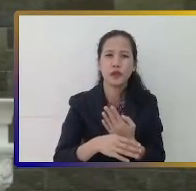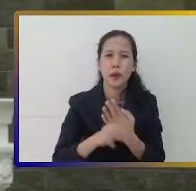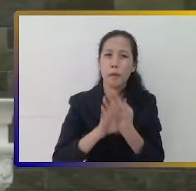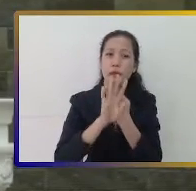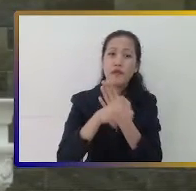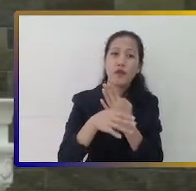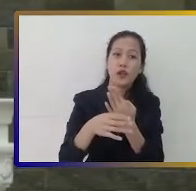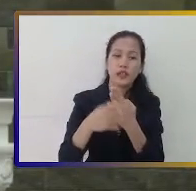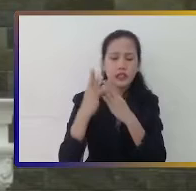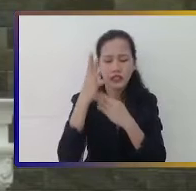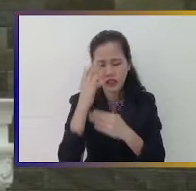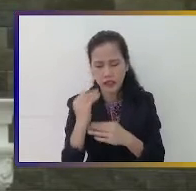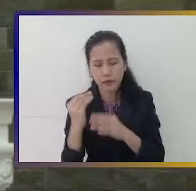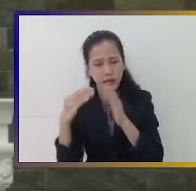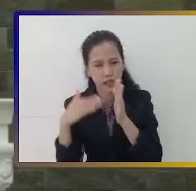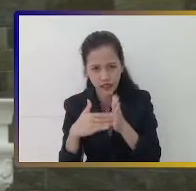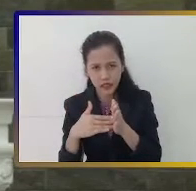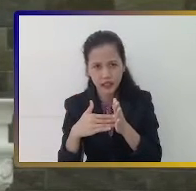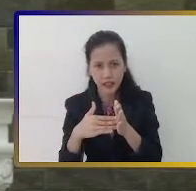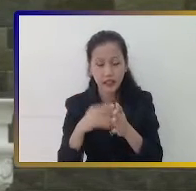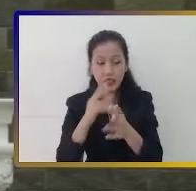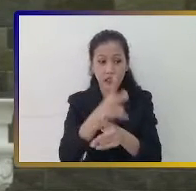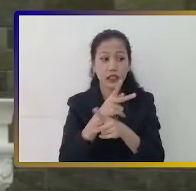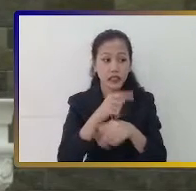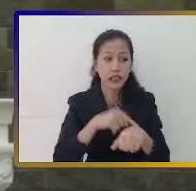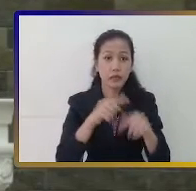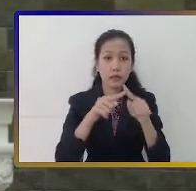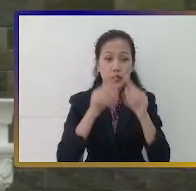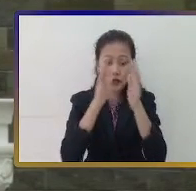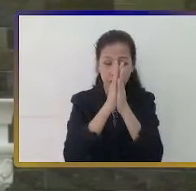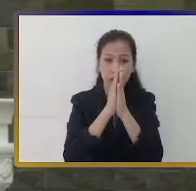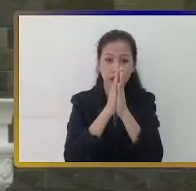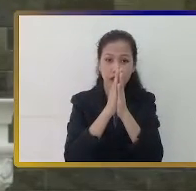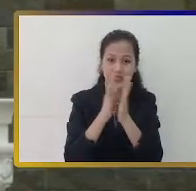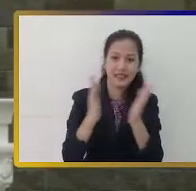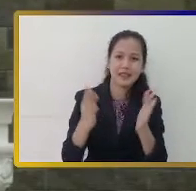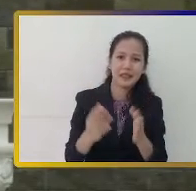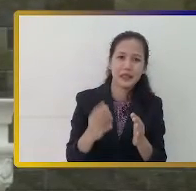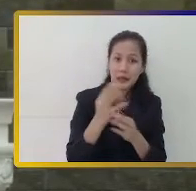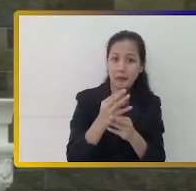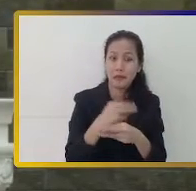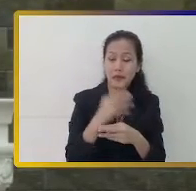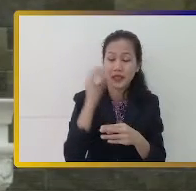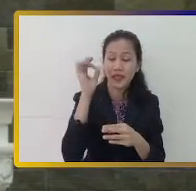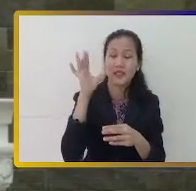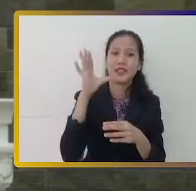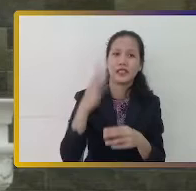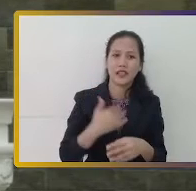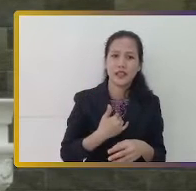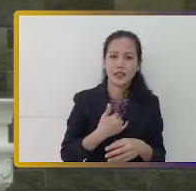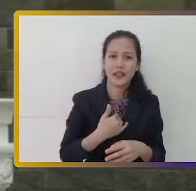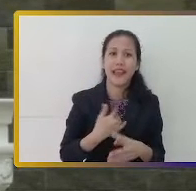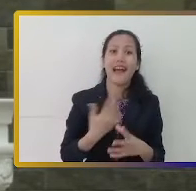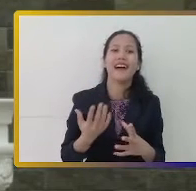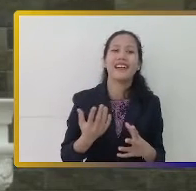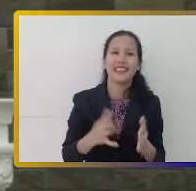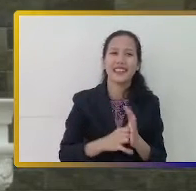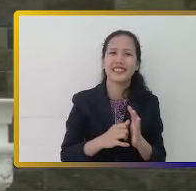pray. Nananalangin po ako kasi sabi ko, yamang ginising ako ng Panginoon, alam ko na maganda ko usapin ko ang